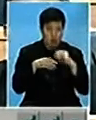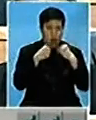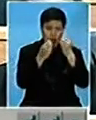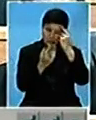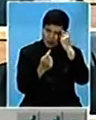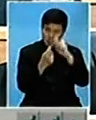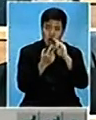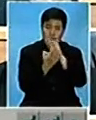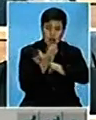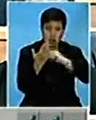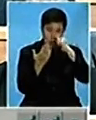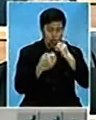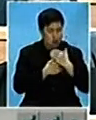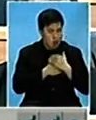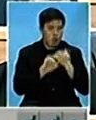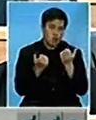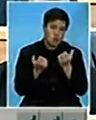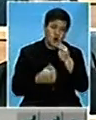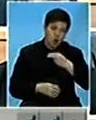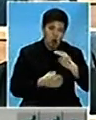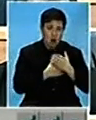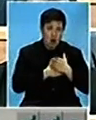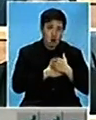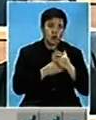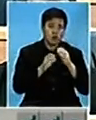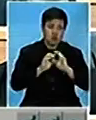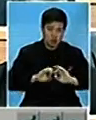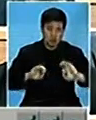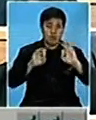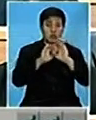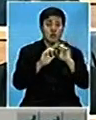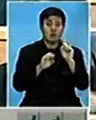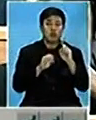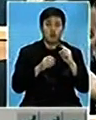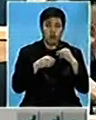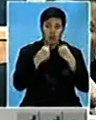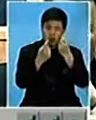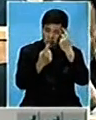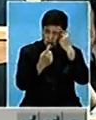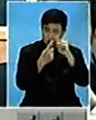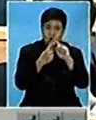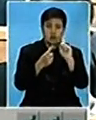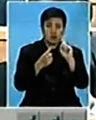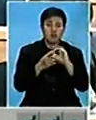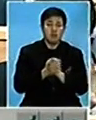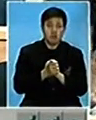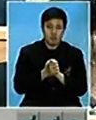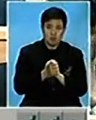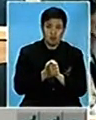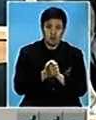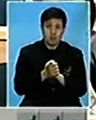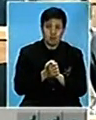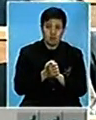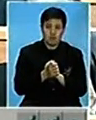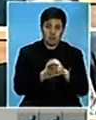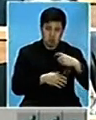ทยรักเมืองไทยรักตัวเองรักลูกหลานของเราและที่สำคัญที่สุดขอให้ยึดถือในเรื่องว่